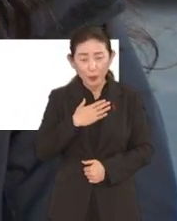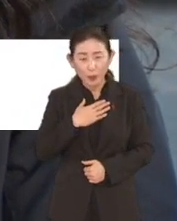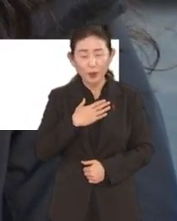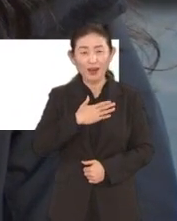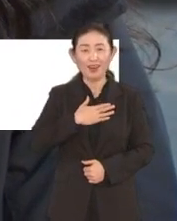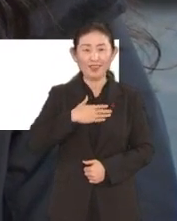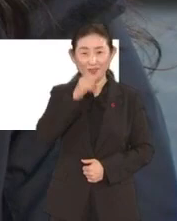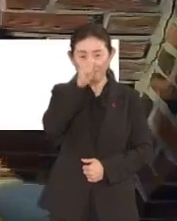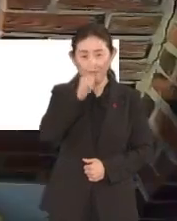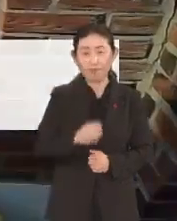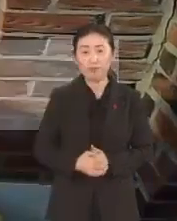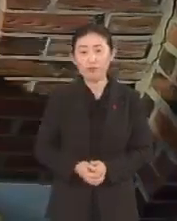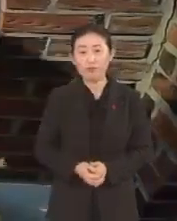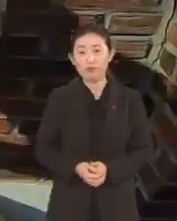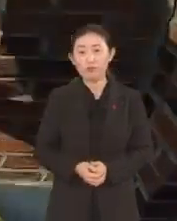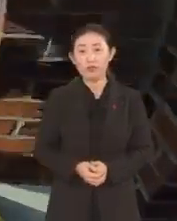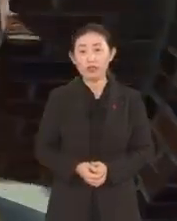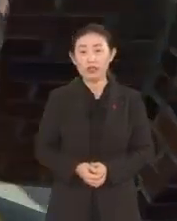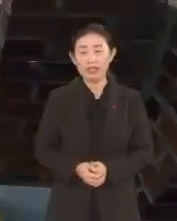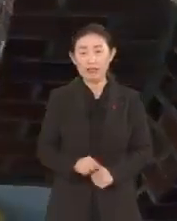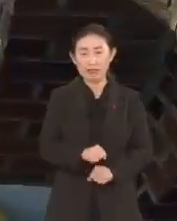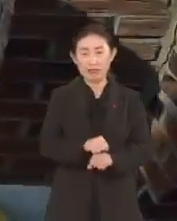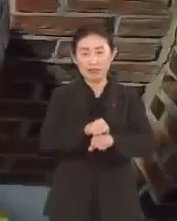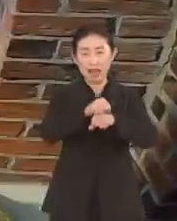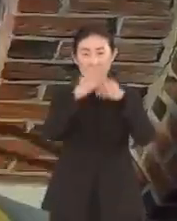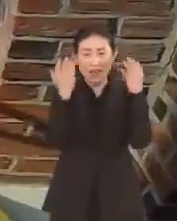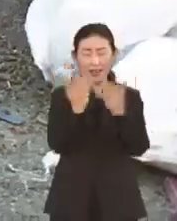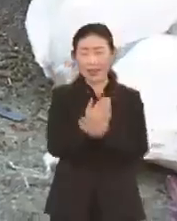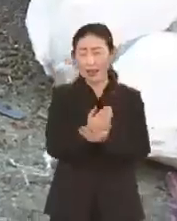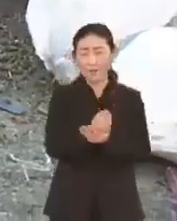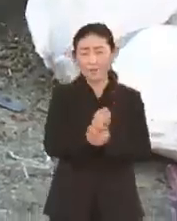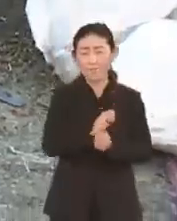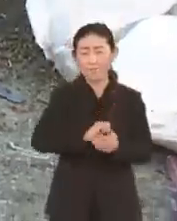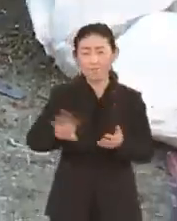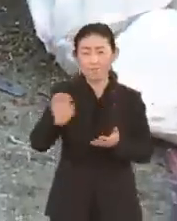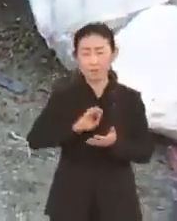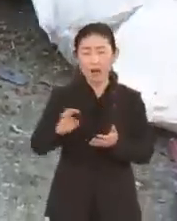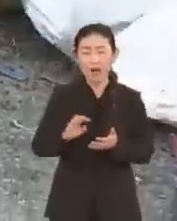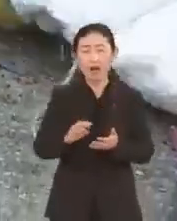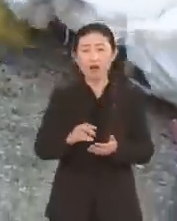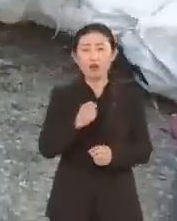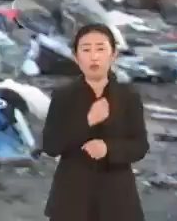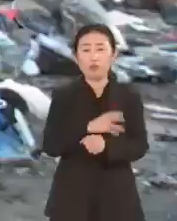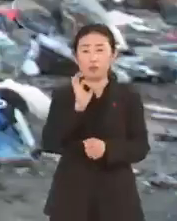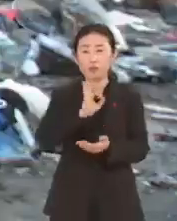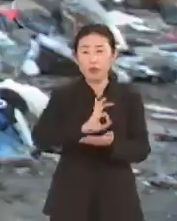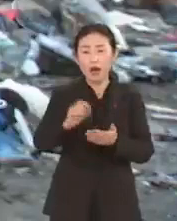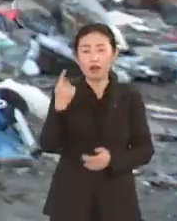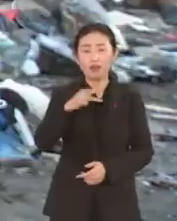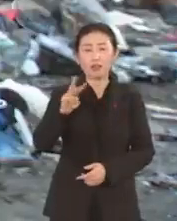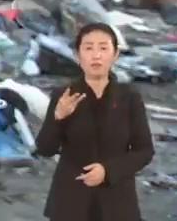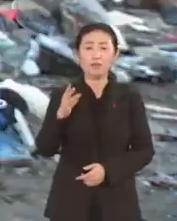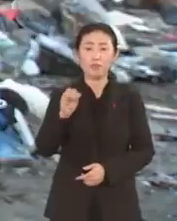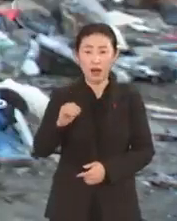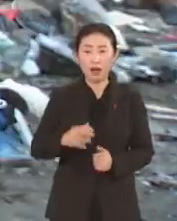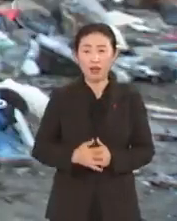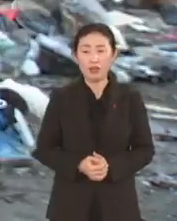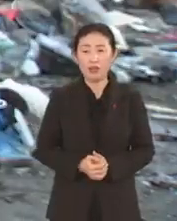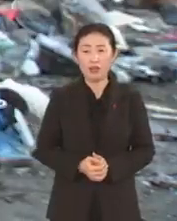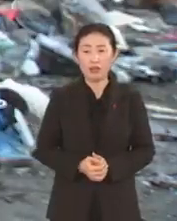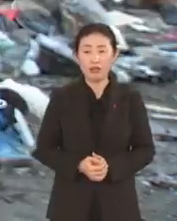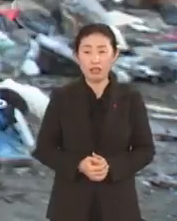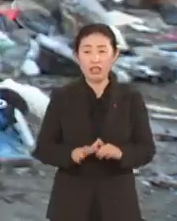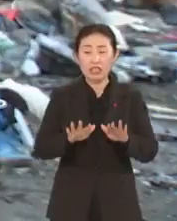기분 좋습니다. 묵혀있던 쓰레기를 치우는 비용만 1,300만 원에 달합니다. 이렇게 치워진